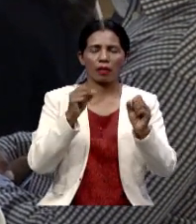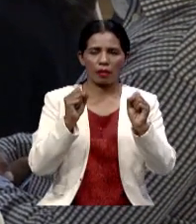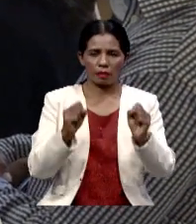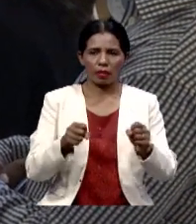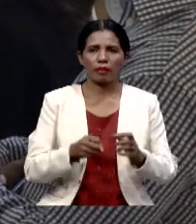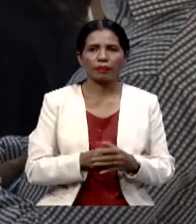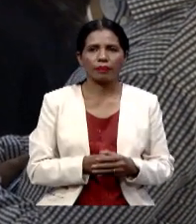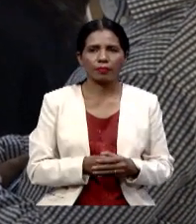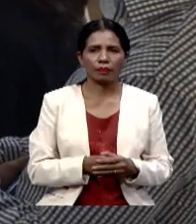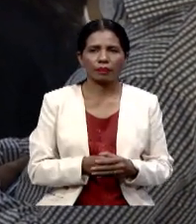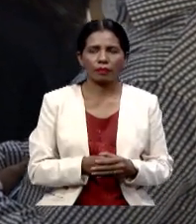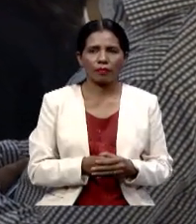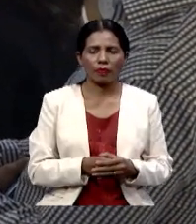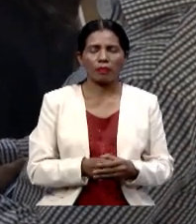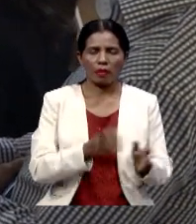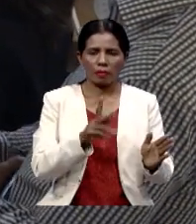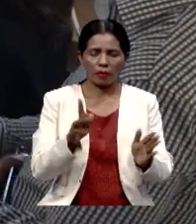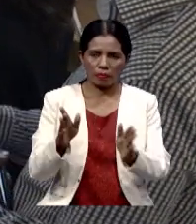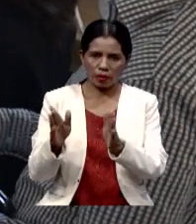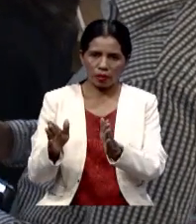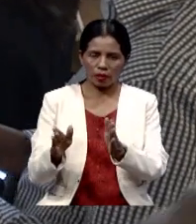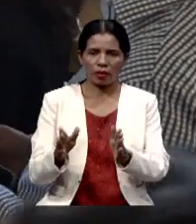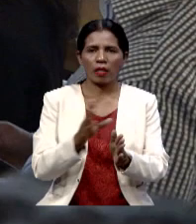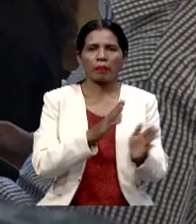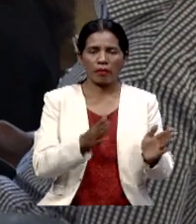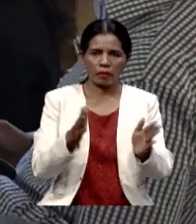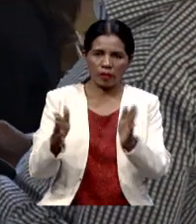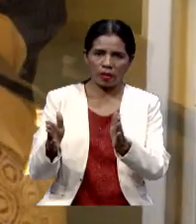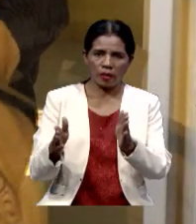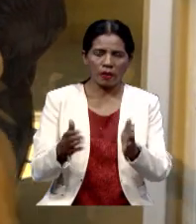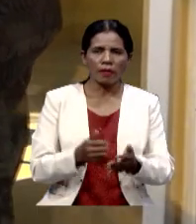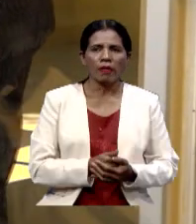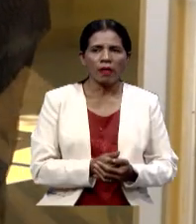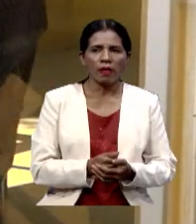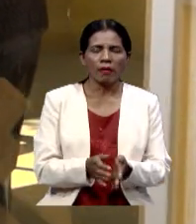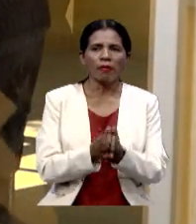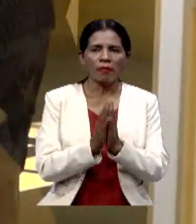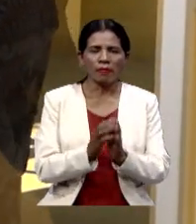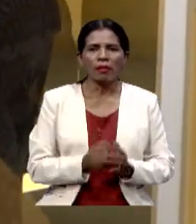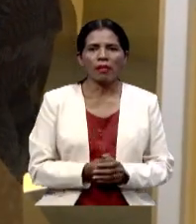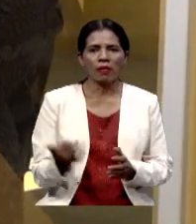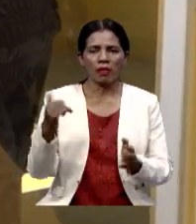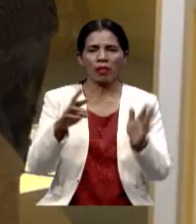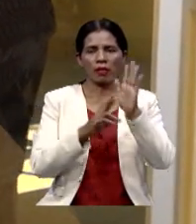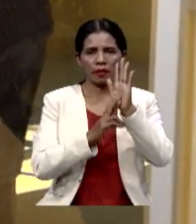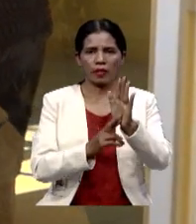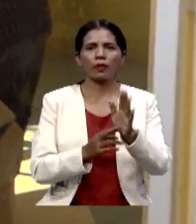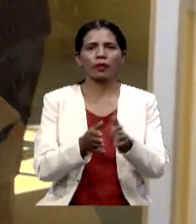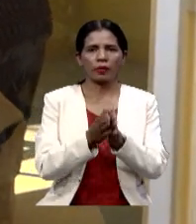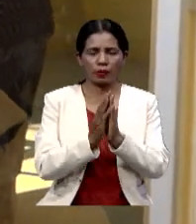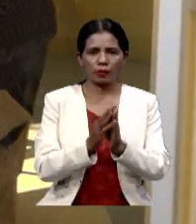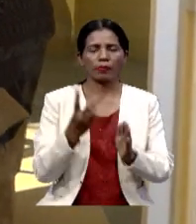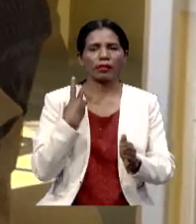saida prepara o de responde va sirania exigência, sirania recomendação. Recomendação ira